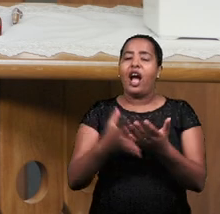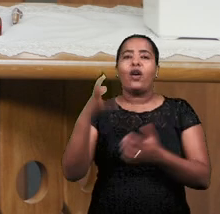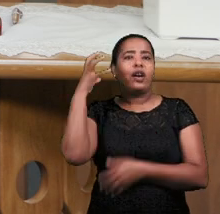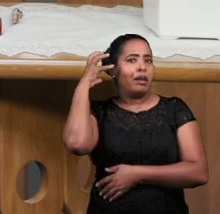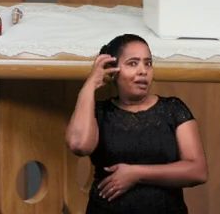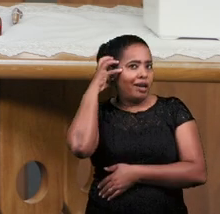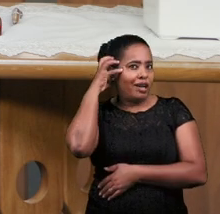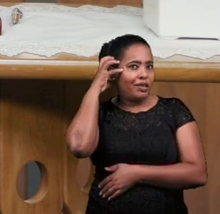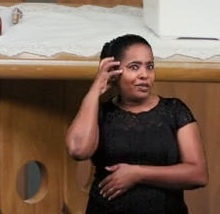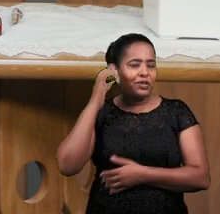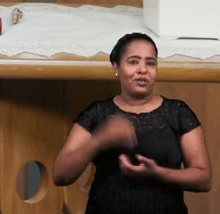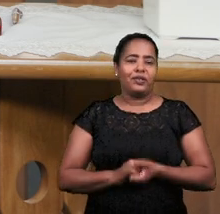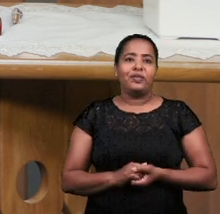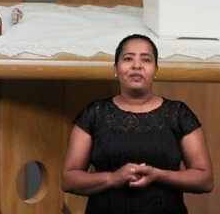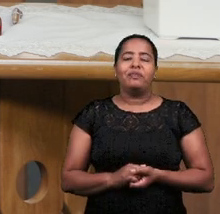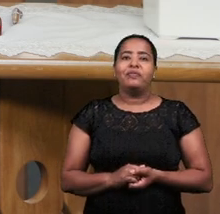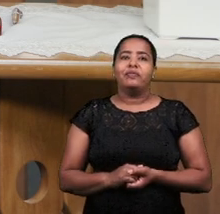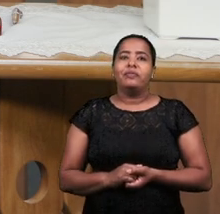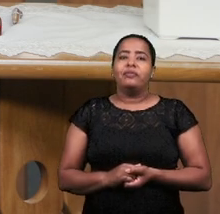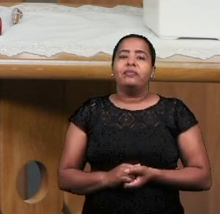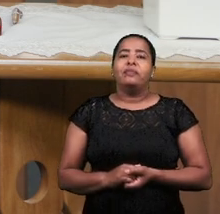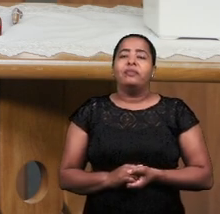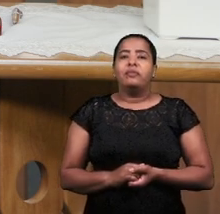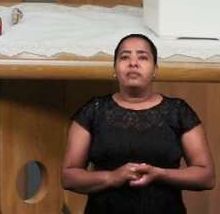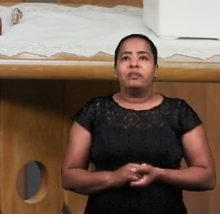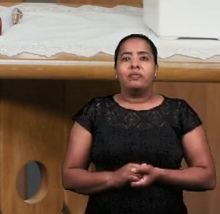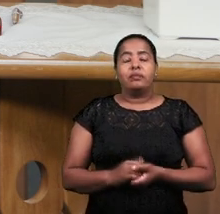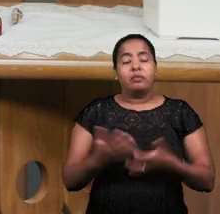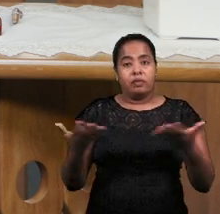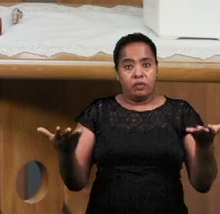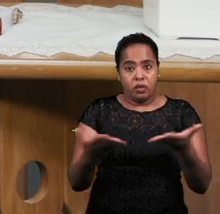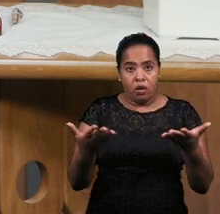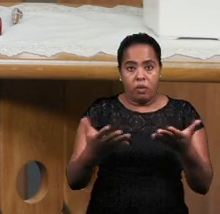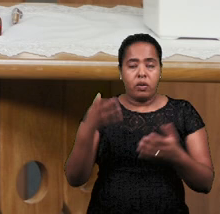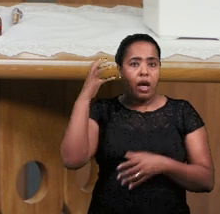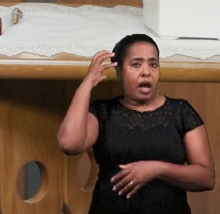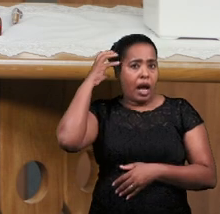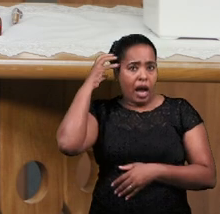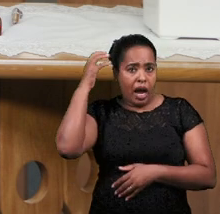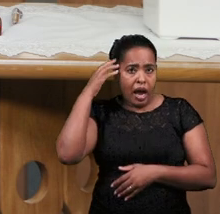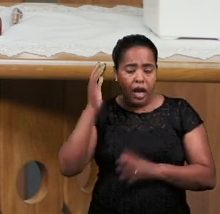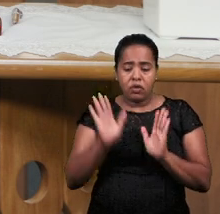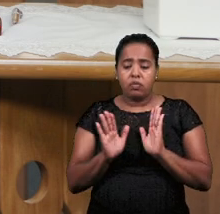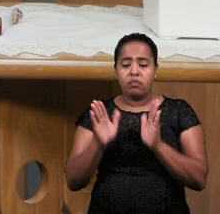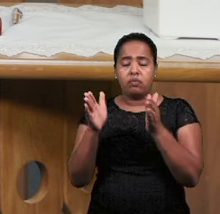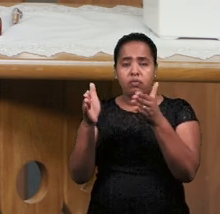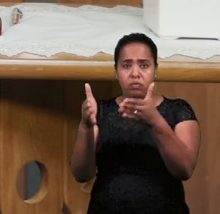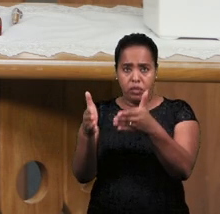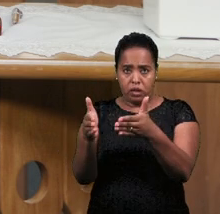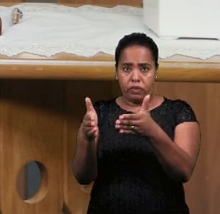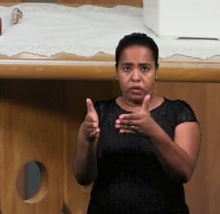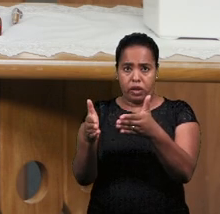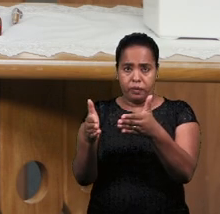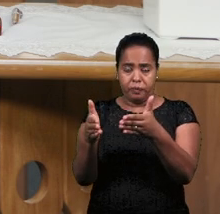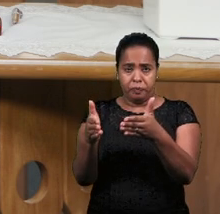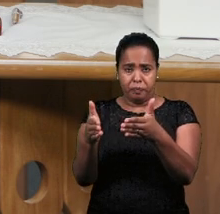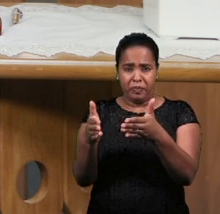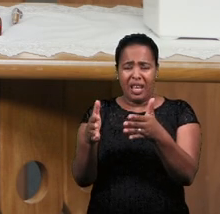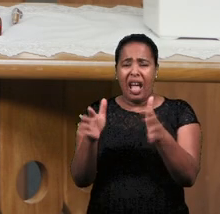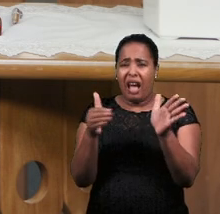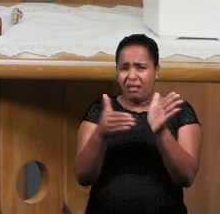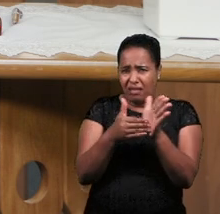de radio. Très bien, nous entrons dans les émissions de radio avec une programmation spécifique. Et pour